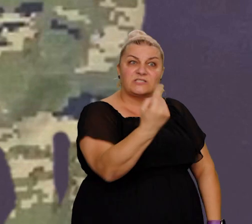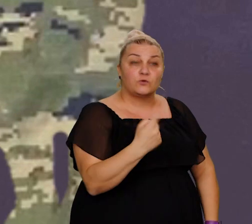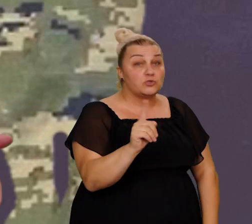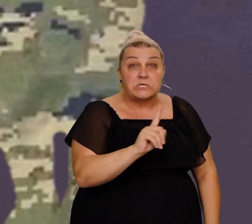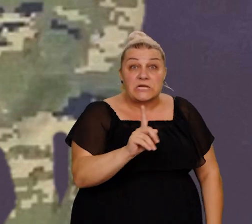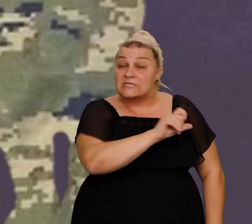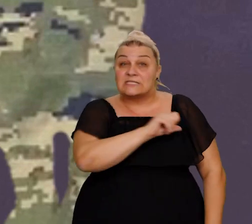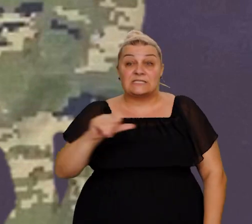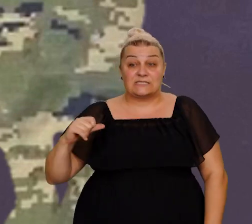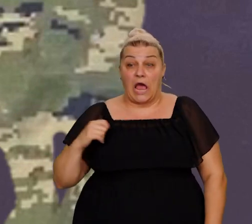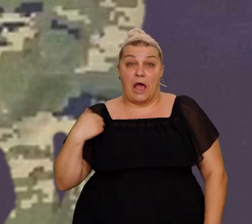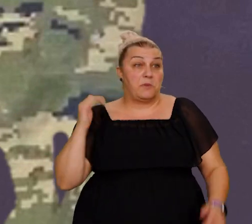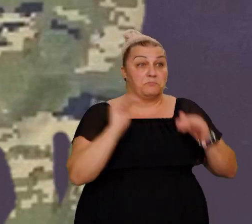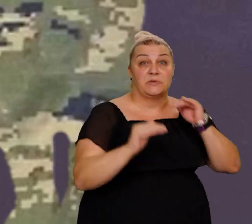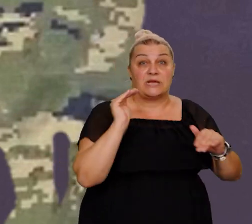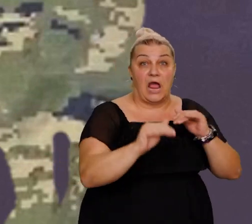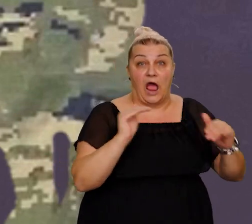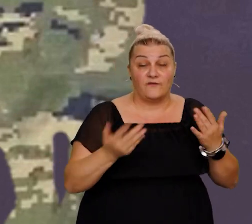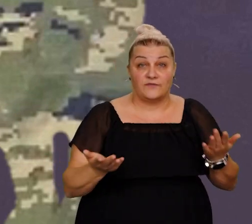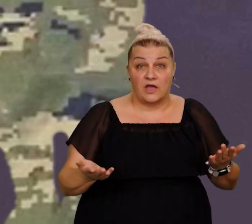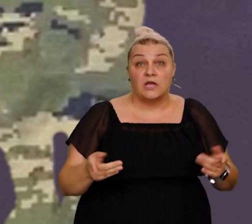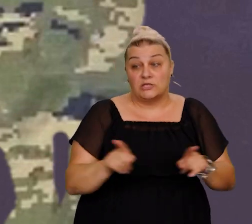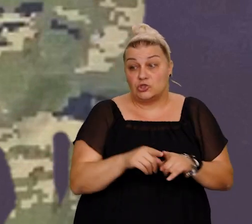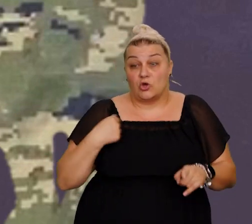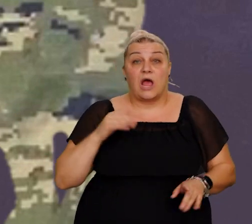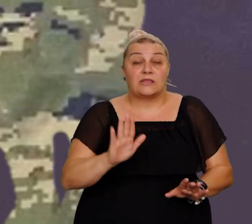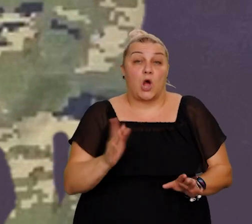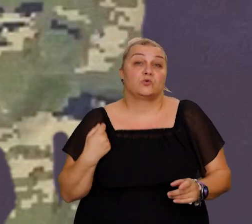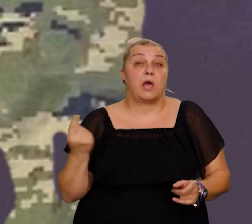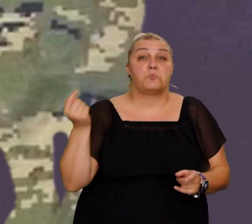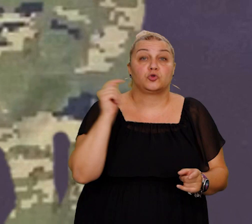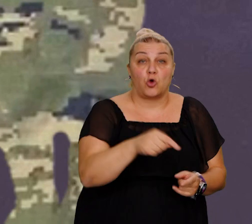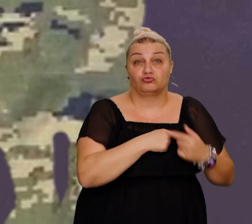nikakav poziv, nego je to bilo ja znam Matu, Mate zna Juru i tako sam i ja došao.